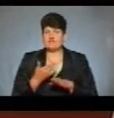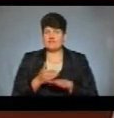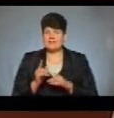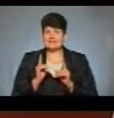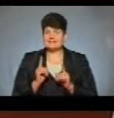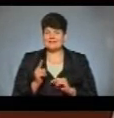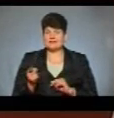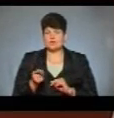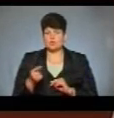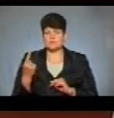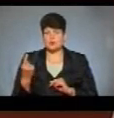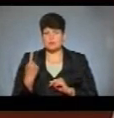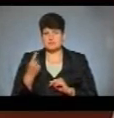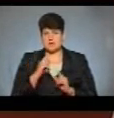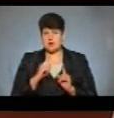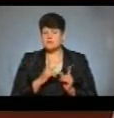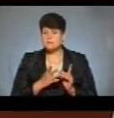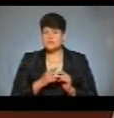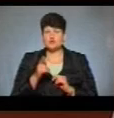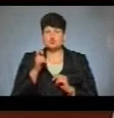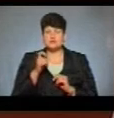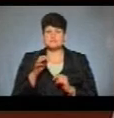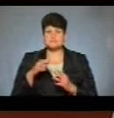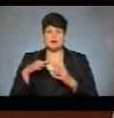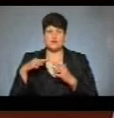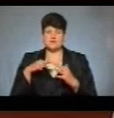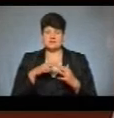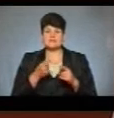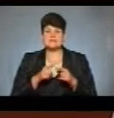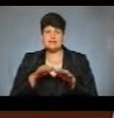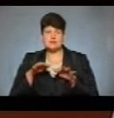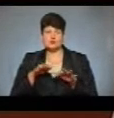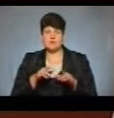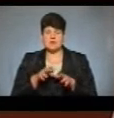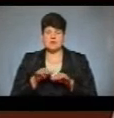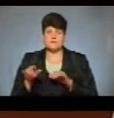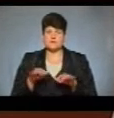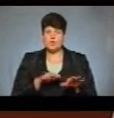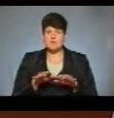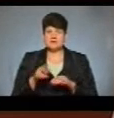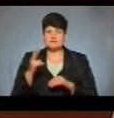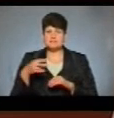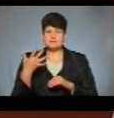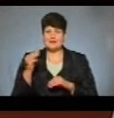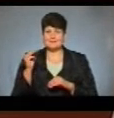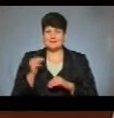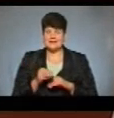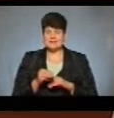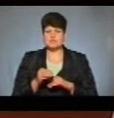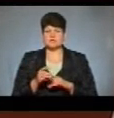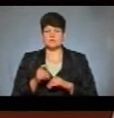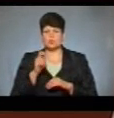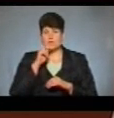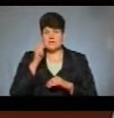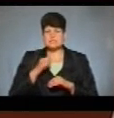тільки Тернопільська обласна рада. Чортківська офензива – це наступальна військова операція 25 тисяч солдатів української галицької армії.